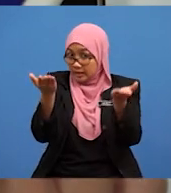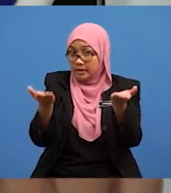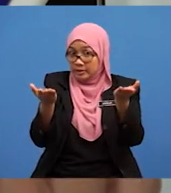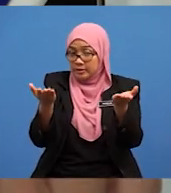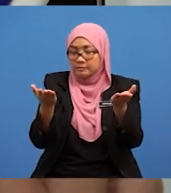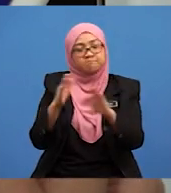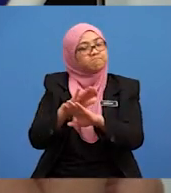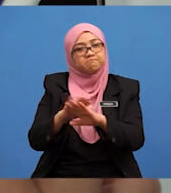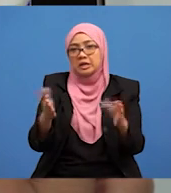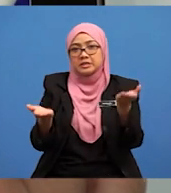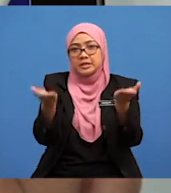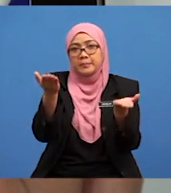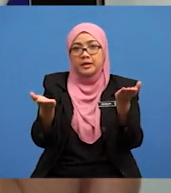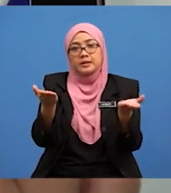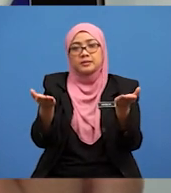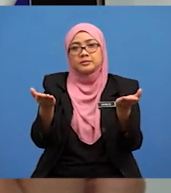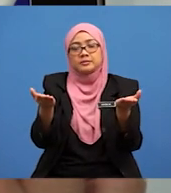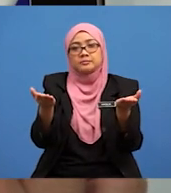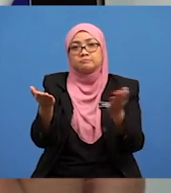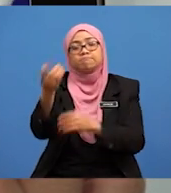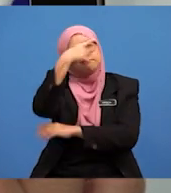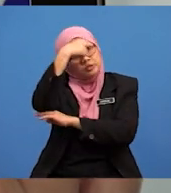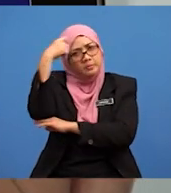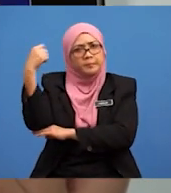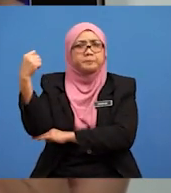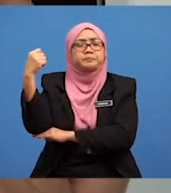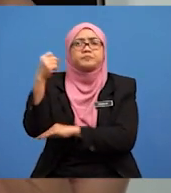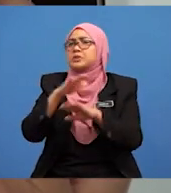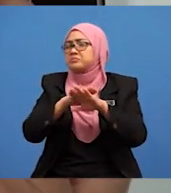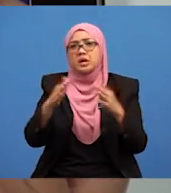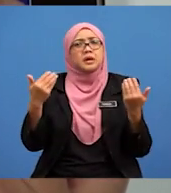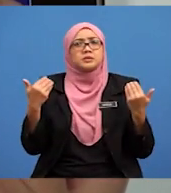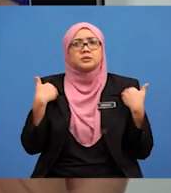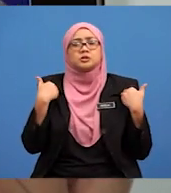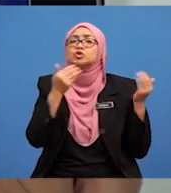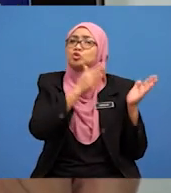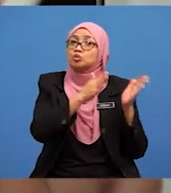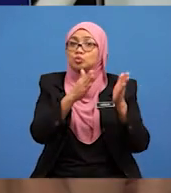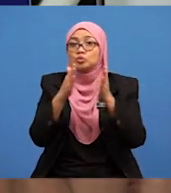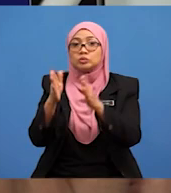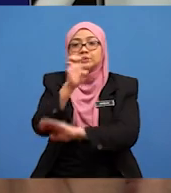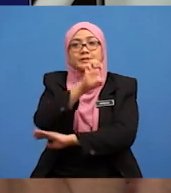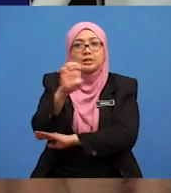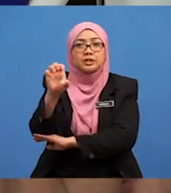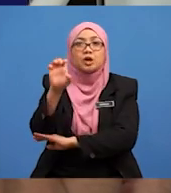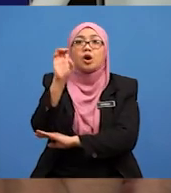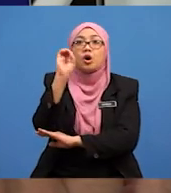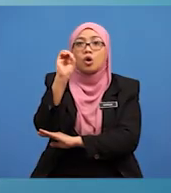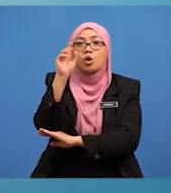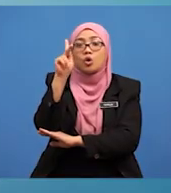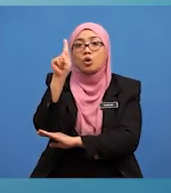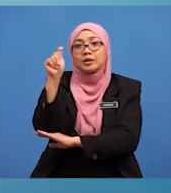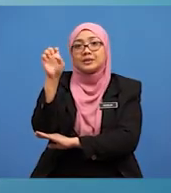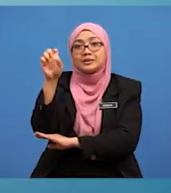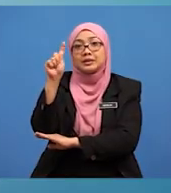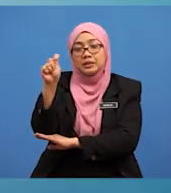tentu tidak. Atom klorin tidak stabil kerana ia tidak mempunyai susunan elektron oktet.